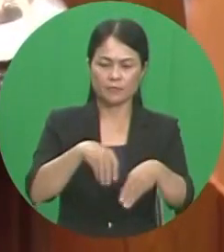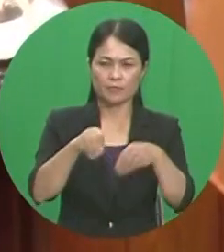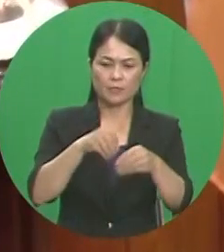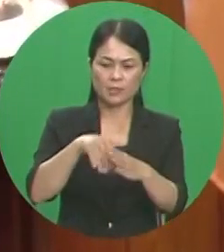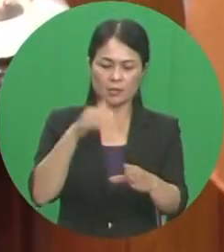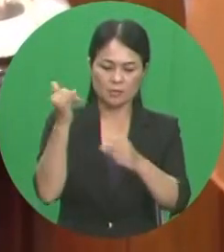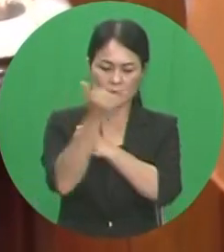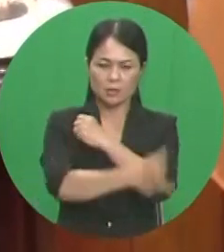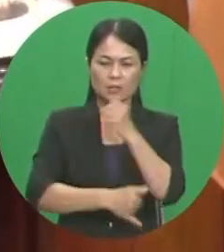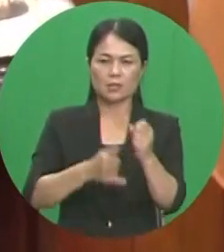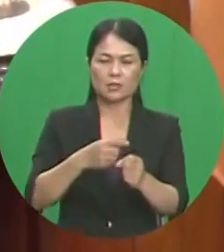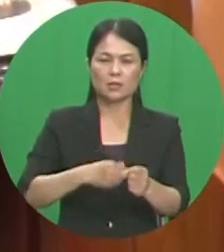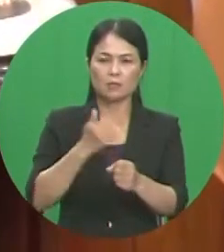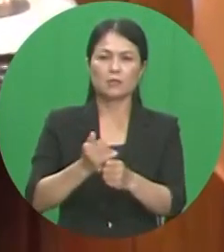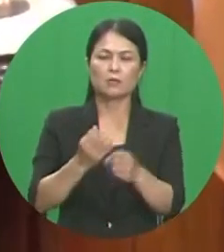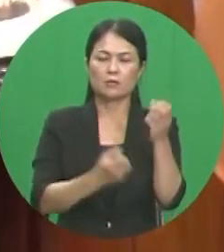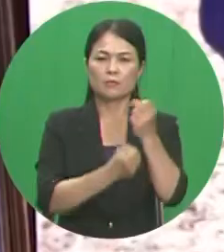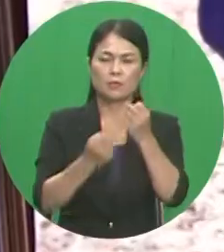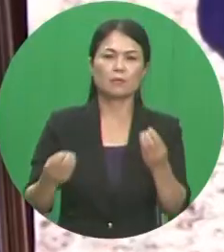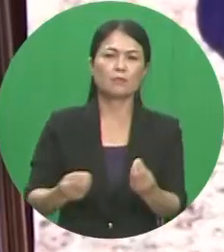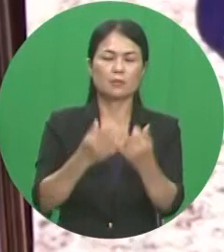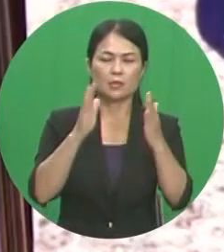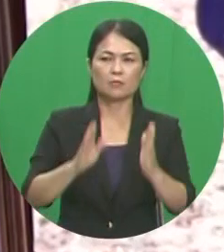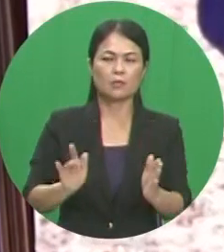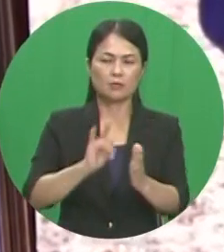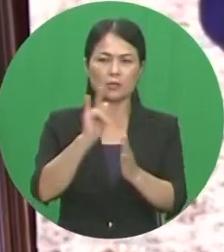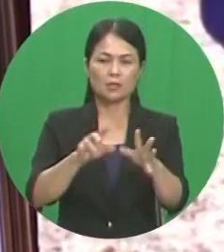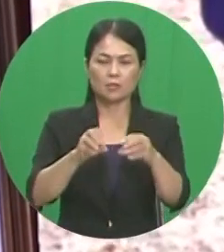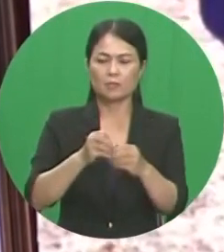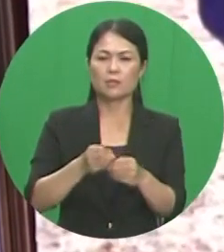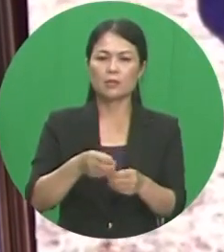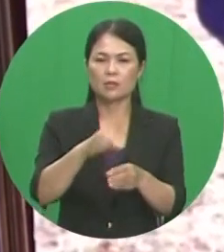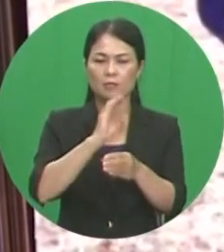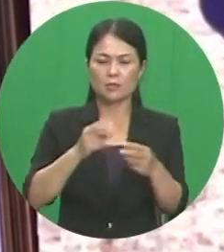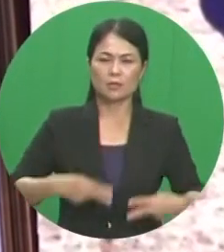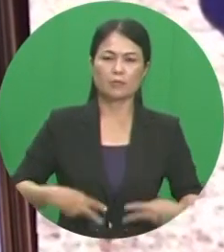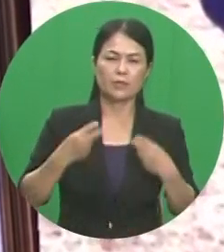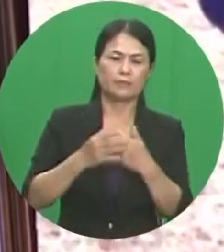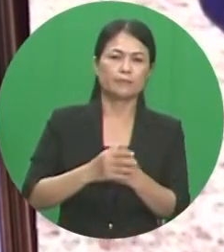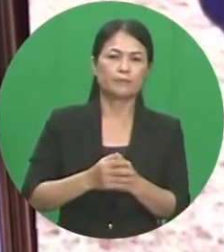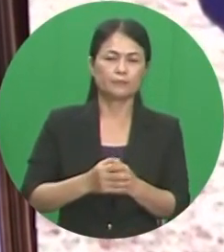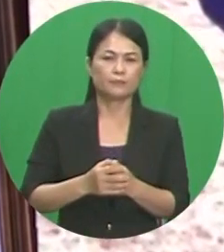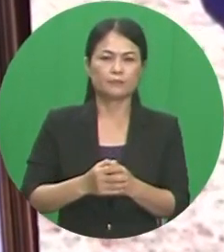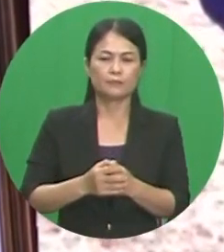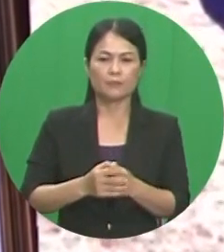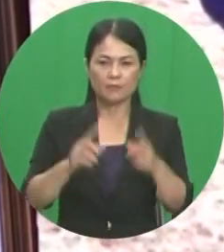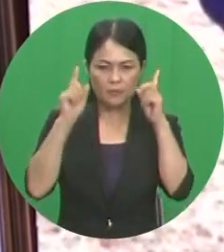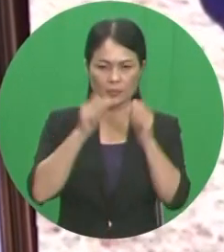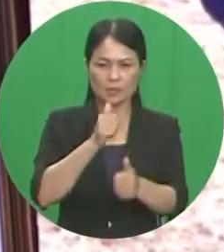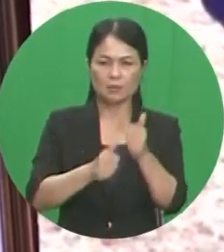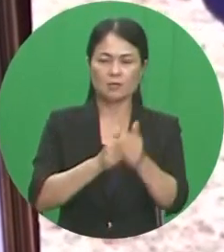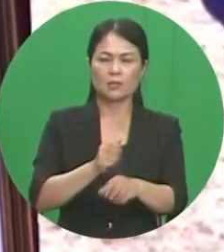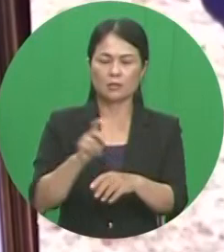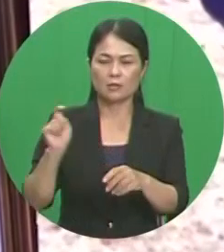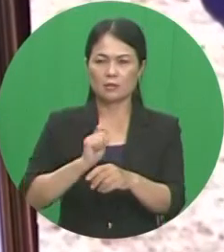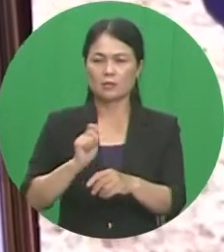cả bà tê đòi xa miên ca quam trôi chán bí nạ bà tự tù tiền xâm rạp sau cập hiệp. Ai dự đoàn rốt thầm một trái